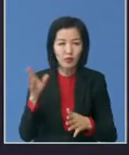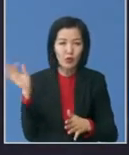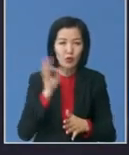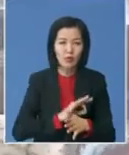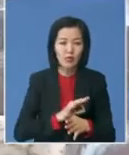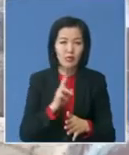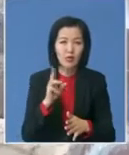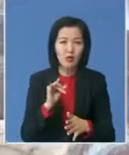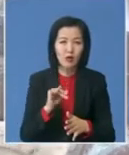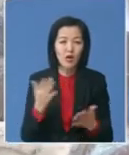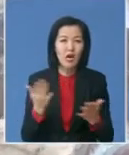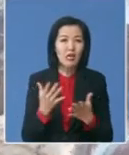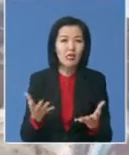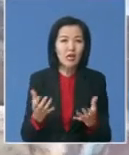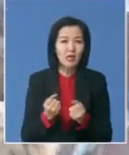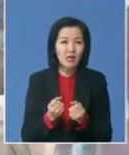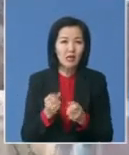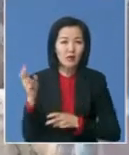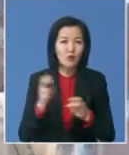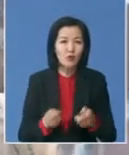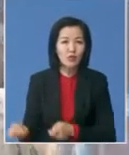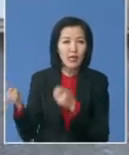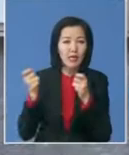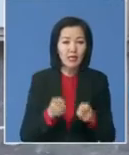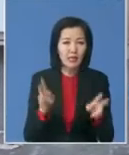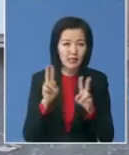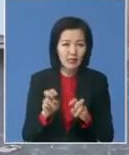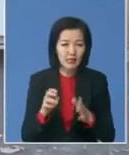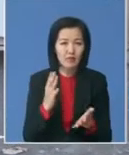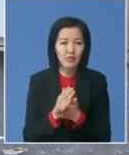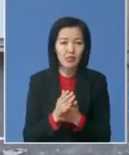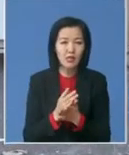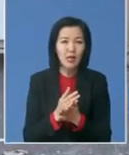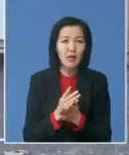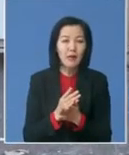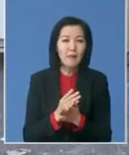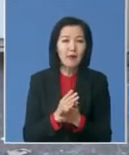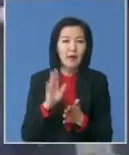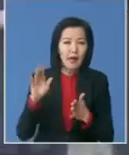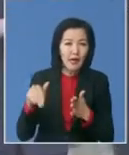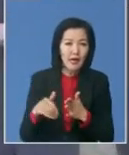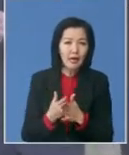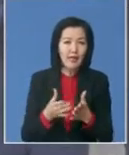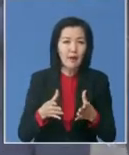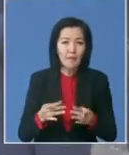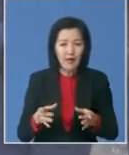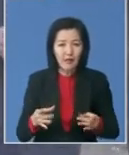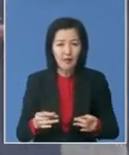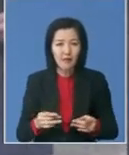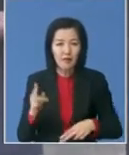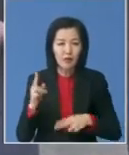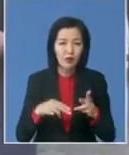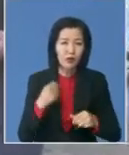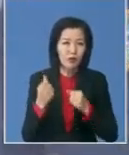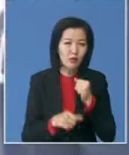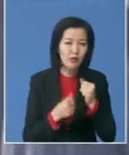қолданылатын қару-жарақтың қандай жолмен өндіріс орнына келінгенін анықтап жатыр. Бұл жан бойынша оны қайта балқытып, құрылыс материалдары